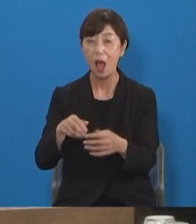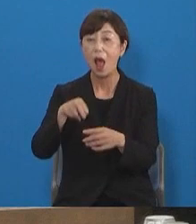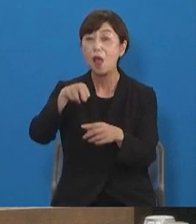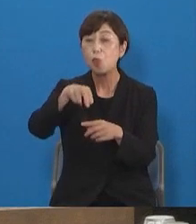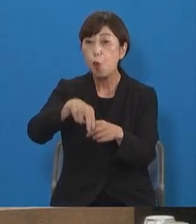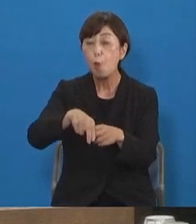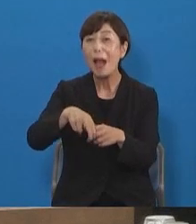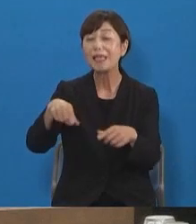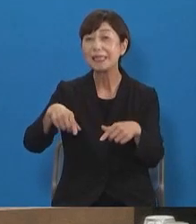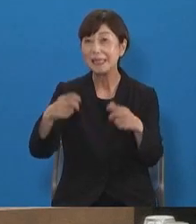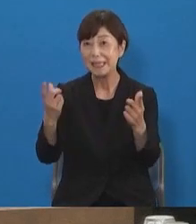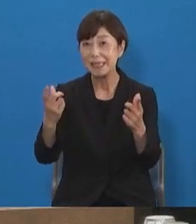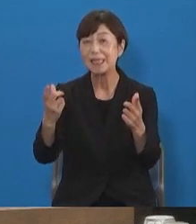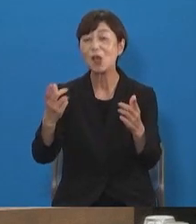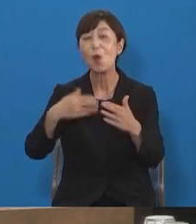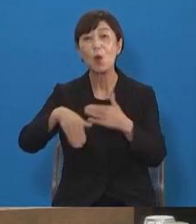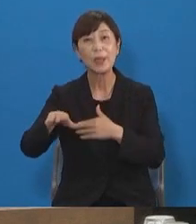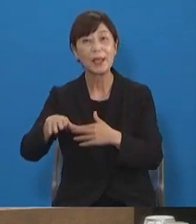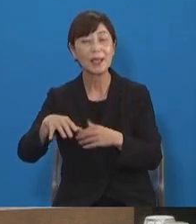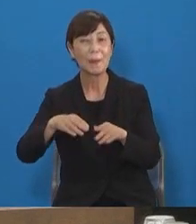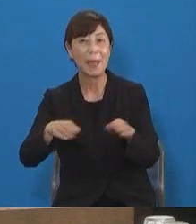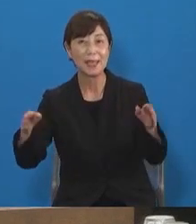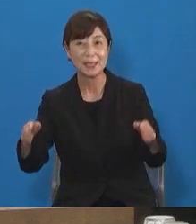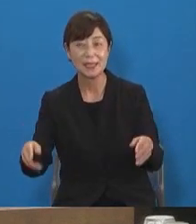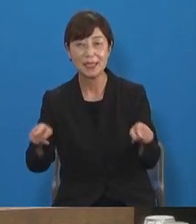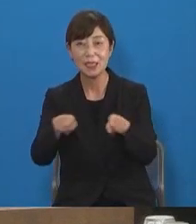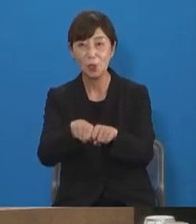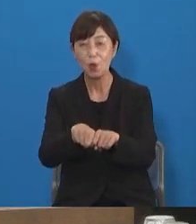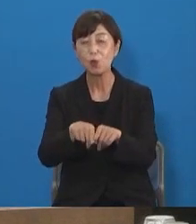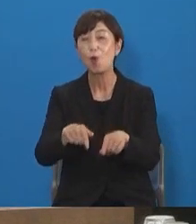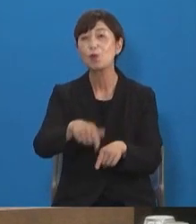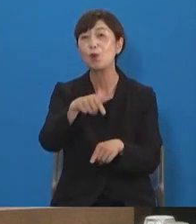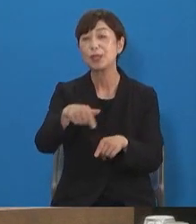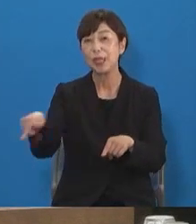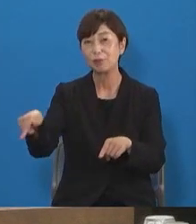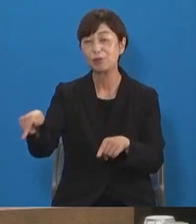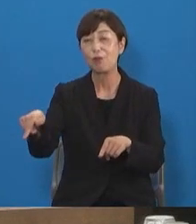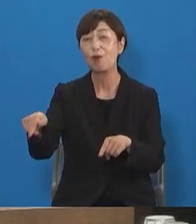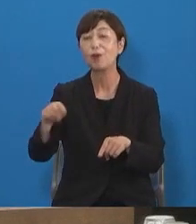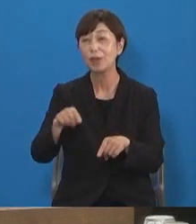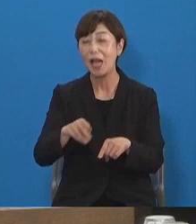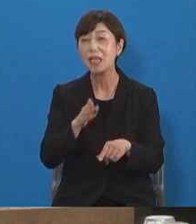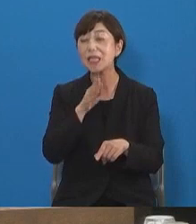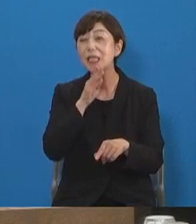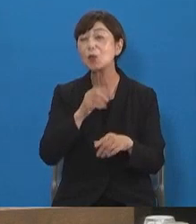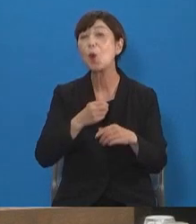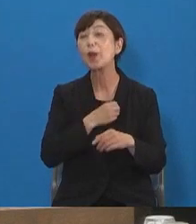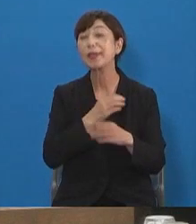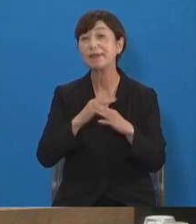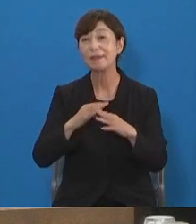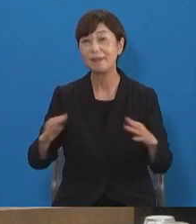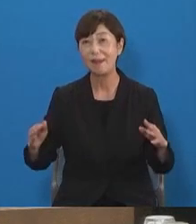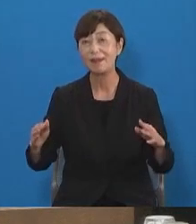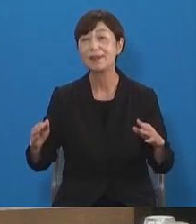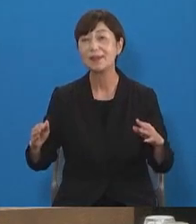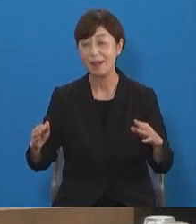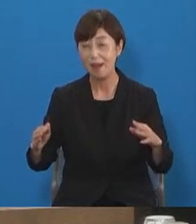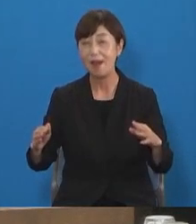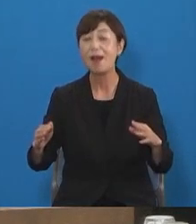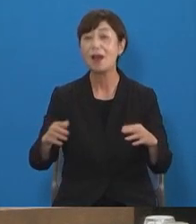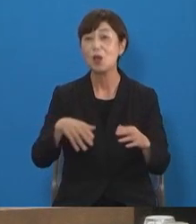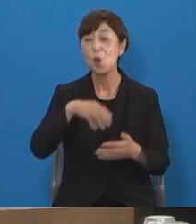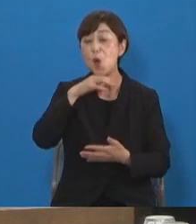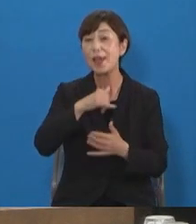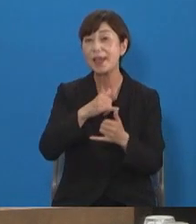所、お出かけベンチ共同プロジェクト実行委員会が、個人宅や店舗等に高齢者等が利用